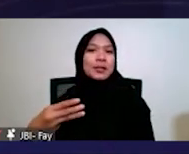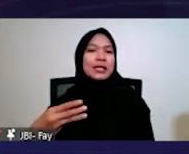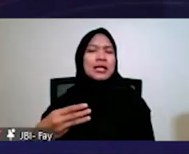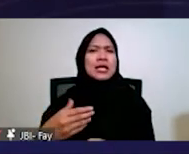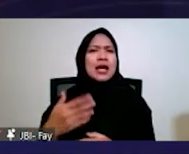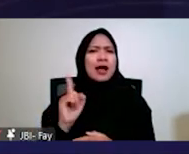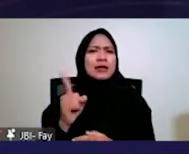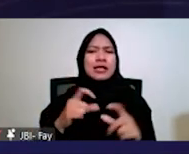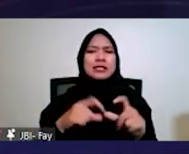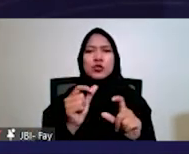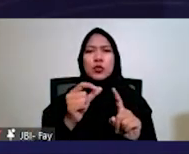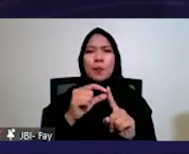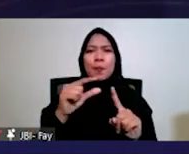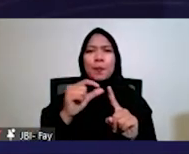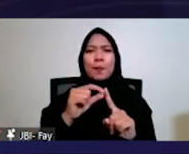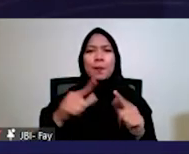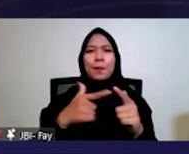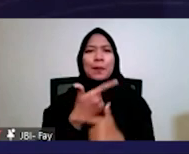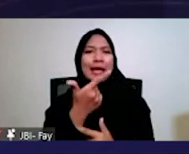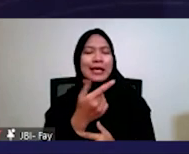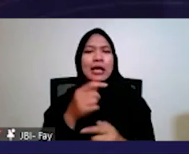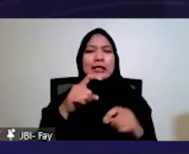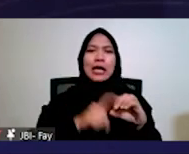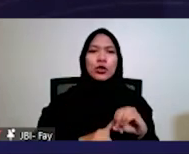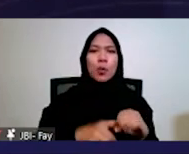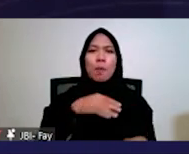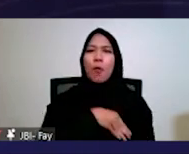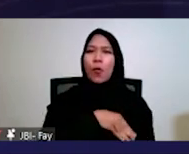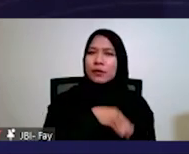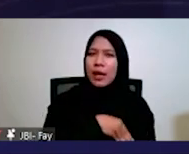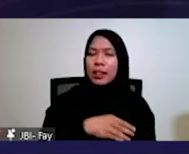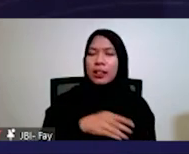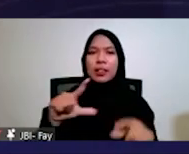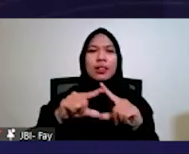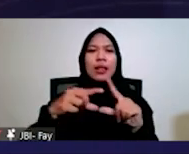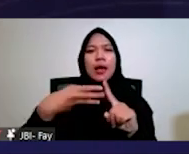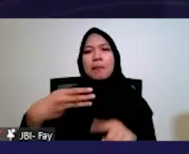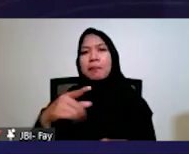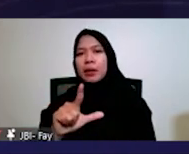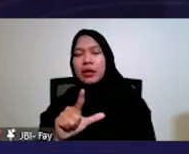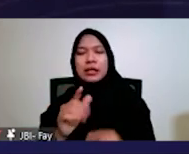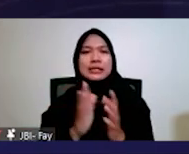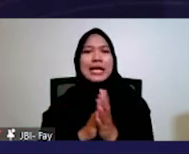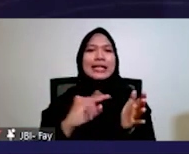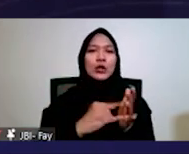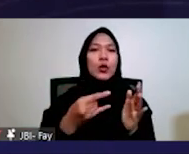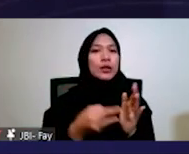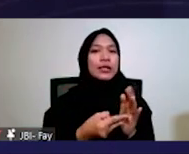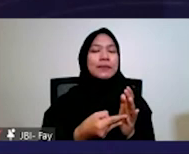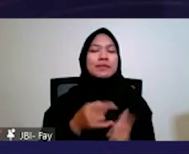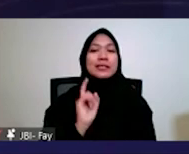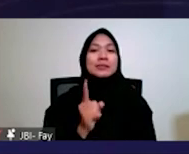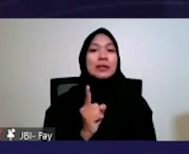nya tergantung pada modal lebar dan dan kemudian juga teknologi Oleh karena itu